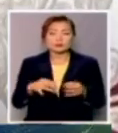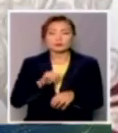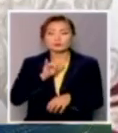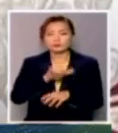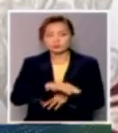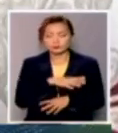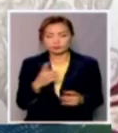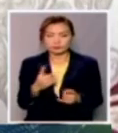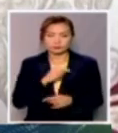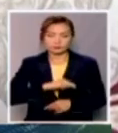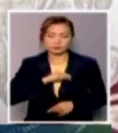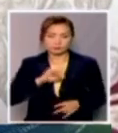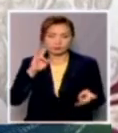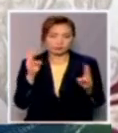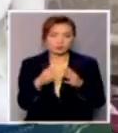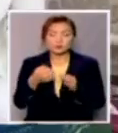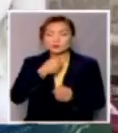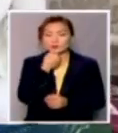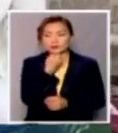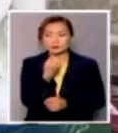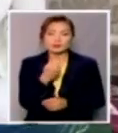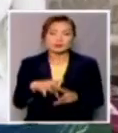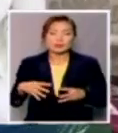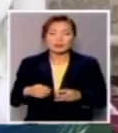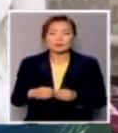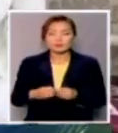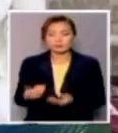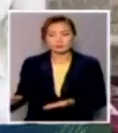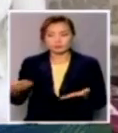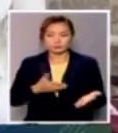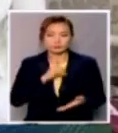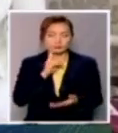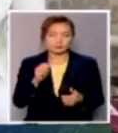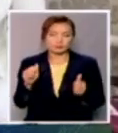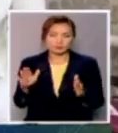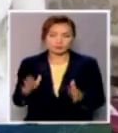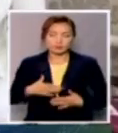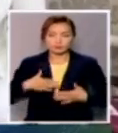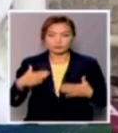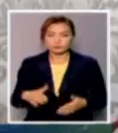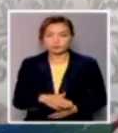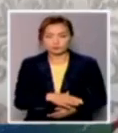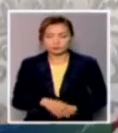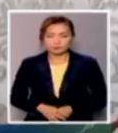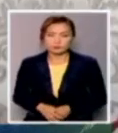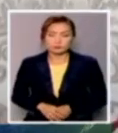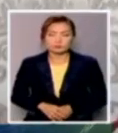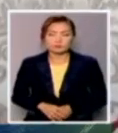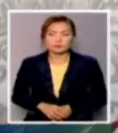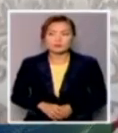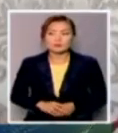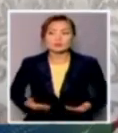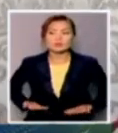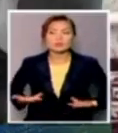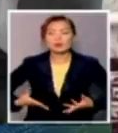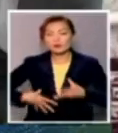барды. Қарапай мембегімен танылған ауыл ақсақалы шаңыраққа атпасын тіреген жастарға алғысын білдіріп, бастамаларын қолдады.